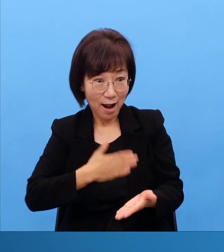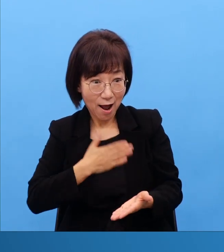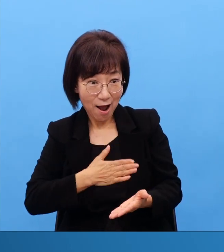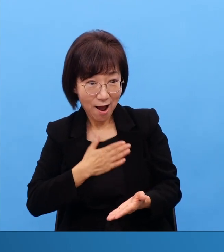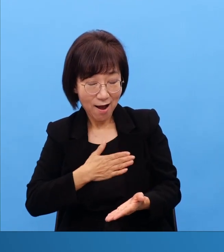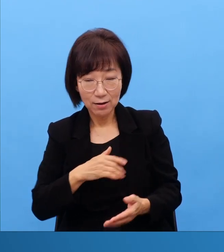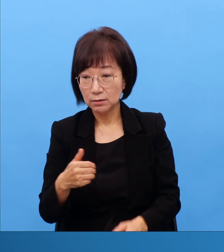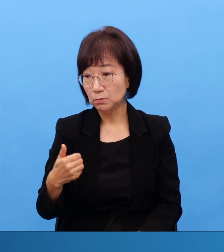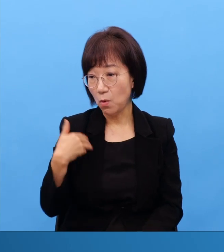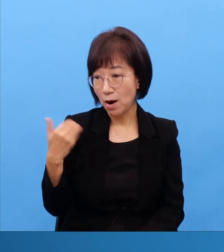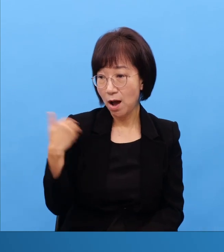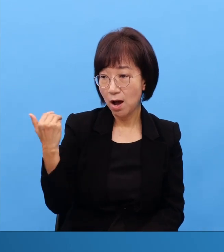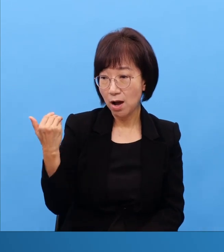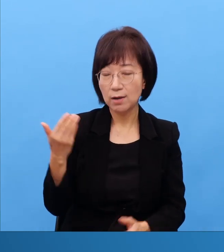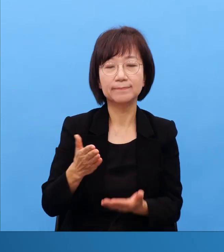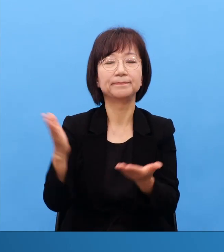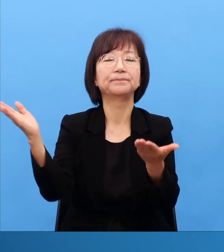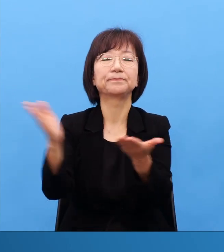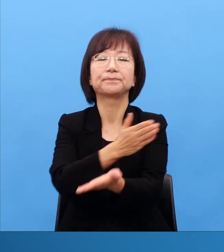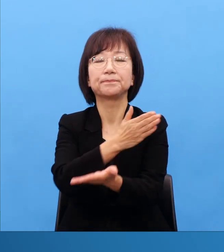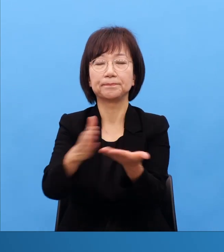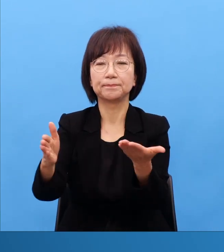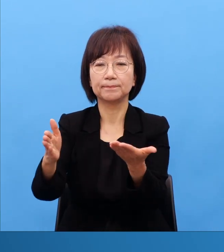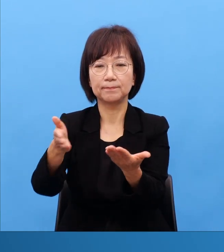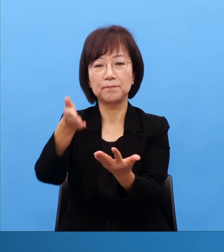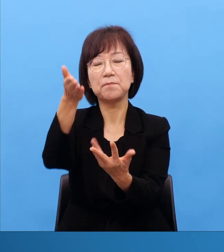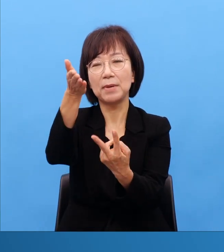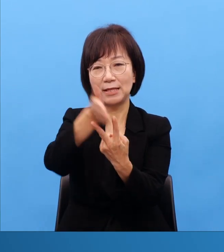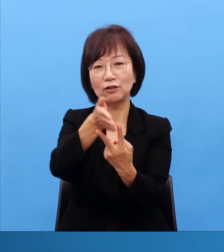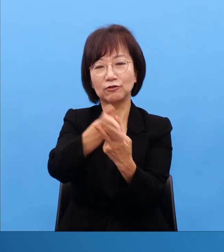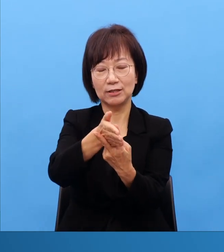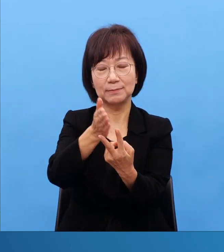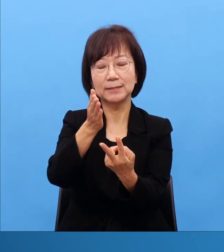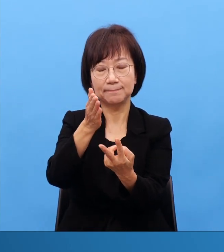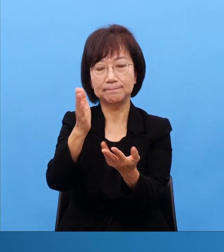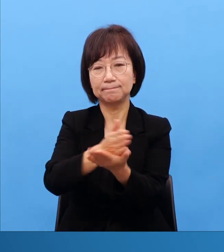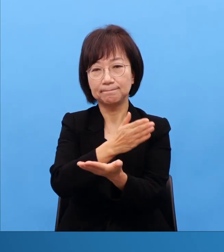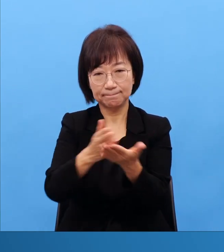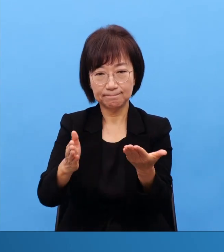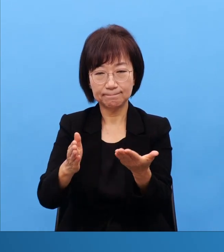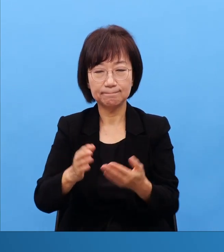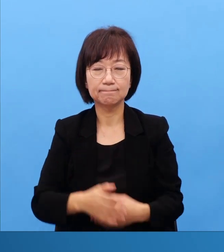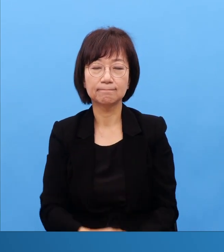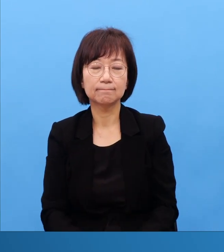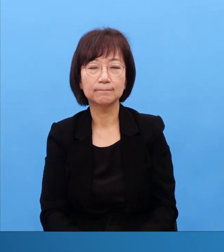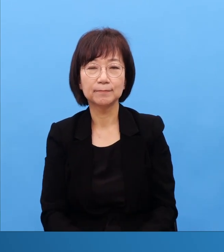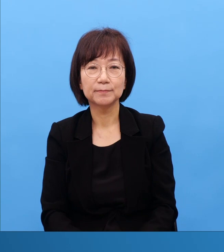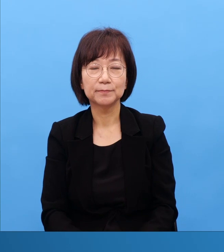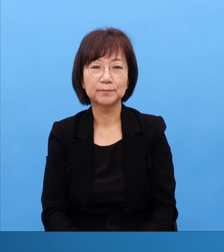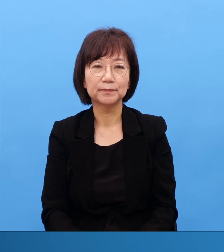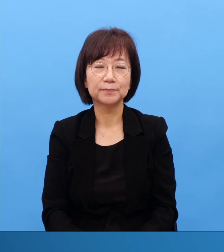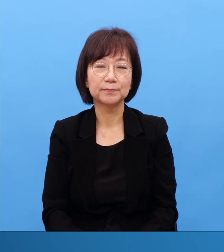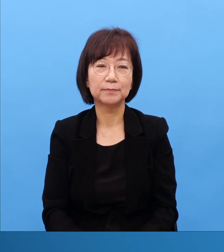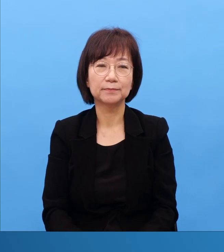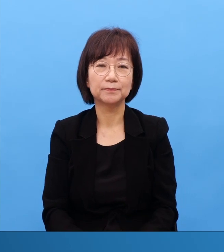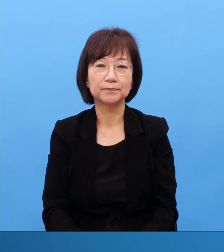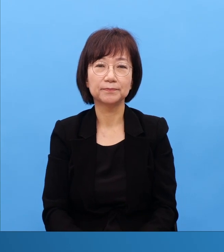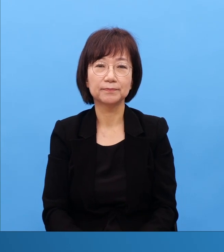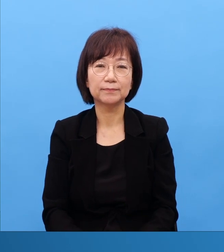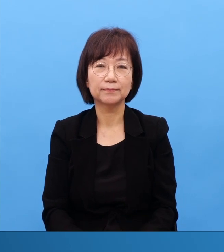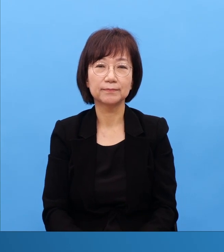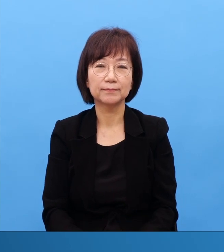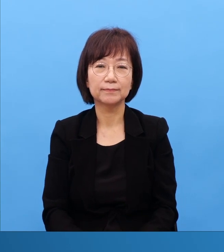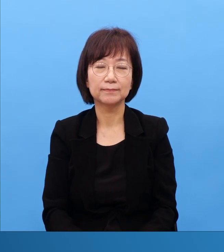그래서 성경 자주 이 성경 나는 늘 모른다 이런 설명들 나오잖아요. And we see that explanation in the Bible. He says, the Lord says, I do not know you.